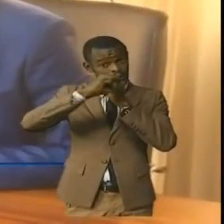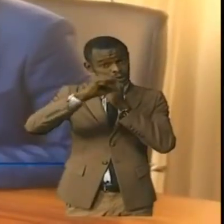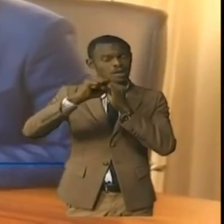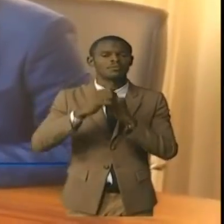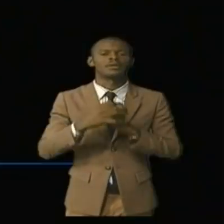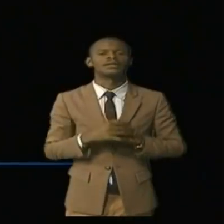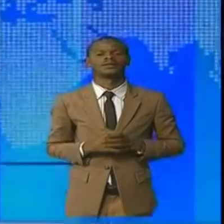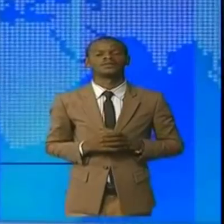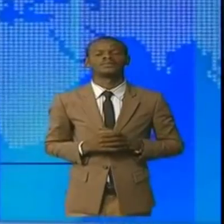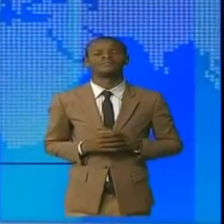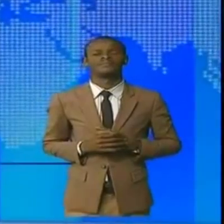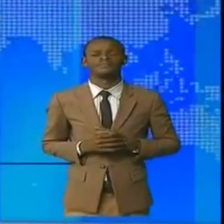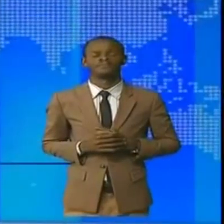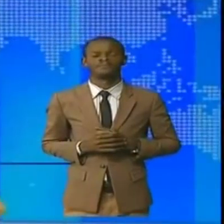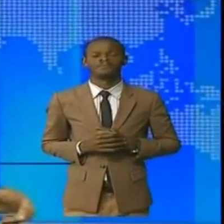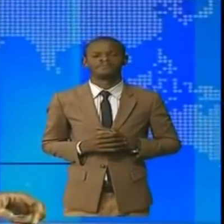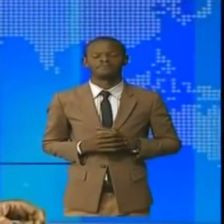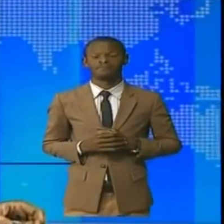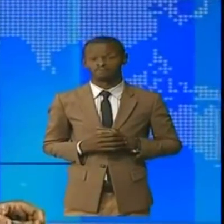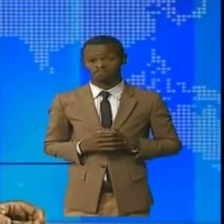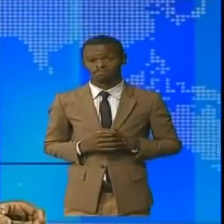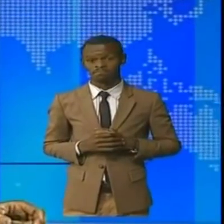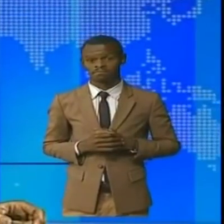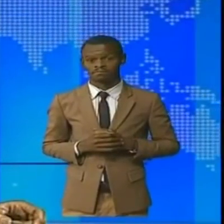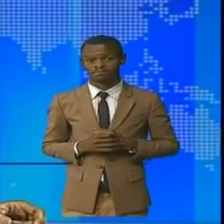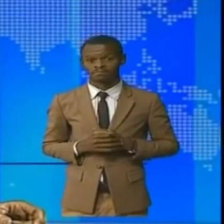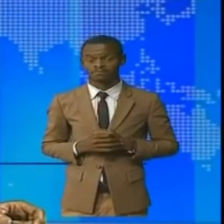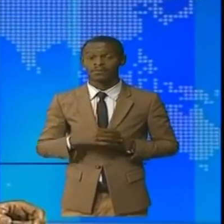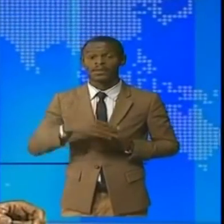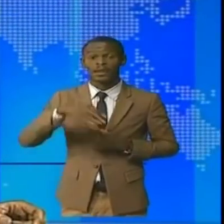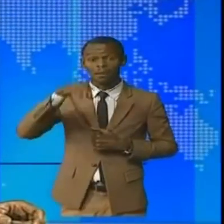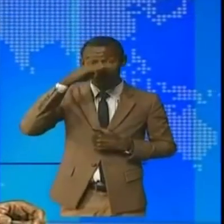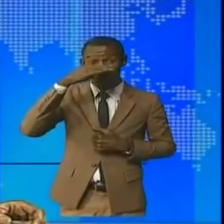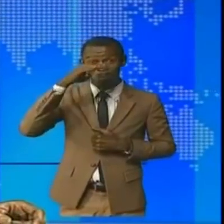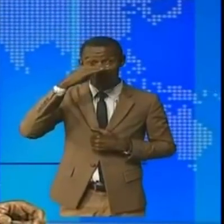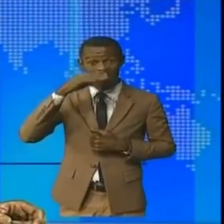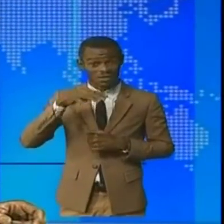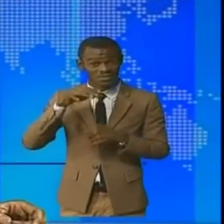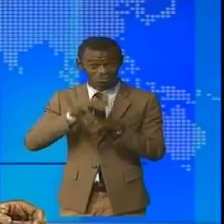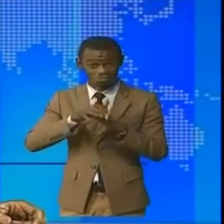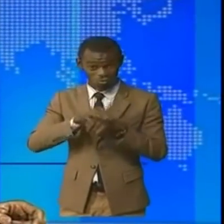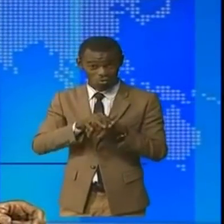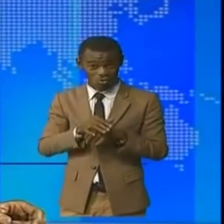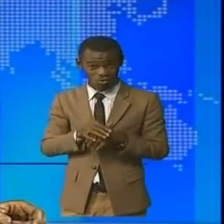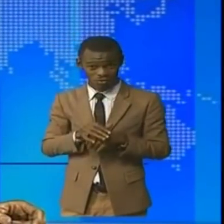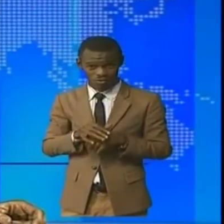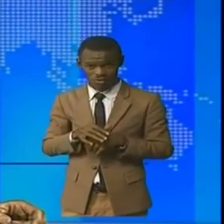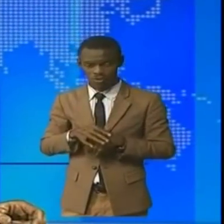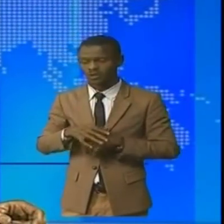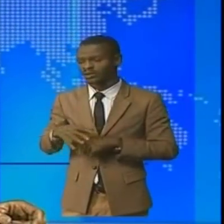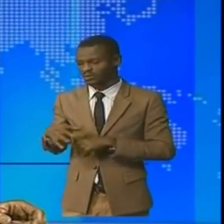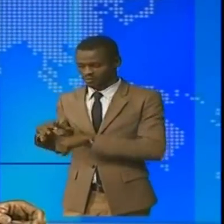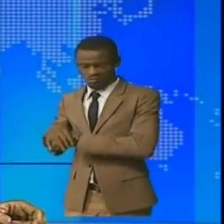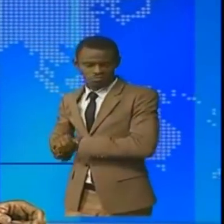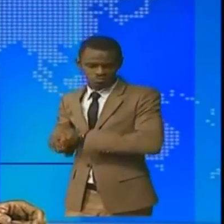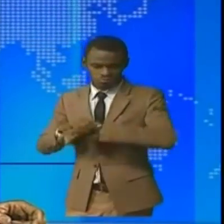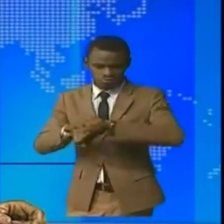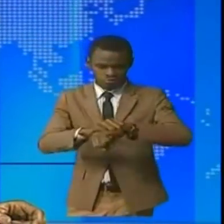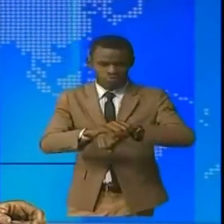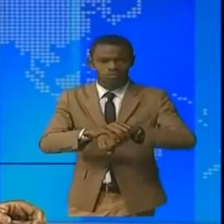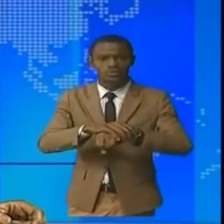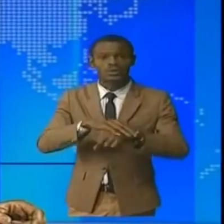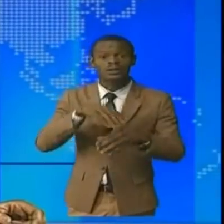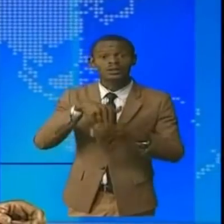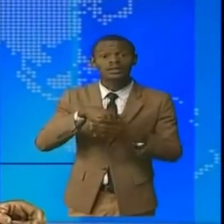appréciation. Plusieurs bandes de bandits ont été présentées au commissaire provincial de la police nationale congolaise, ville de Kinshasa, le